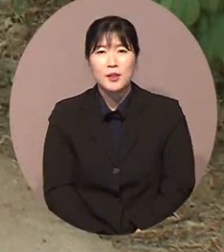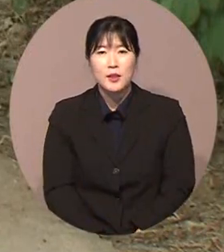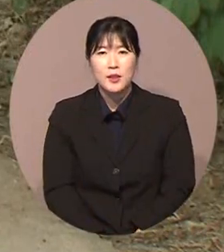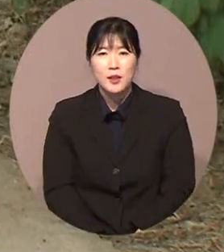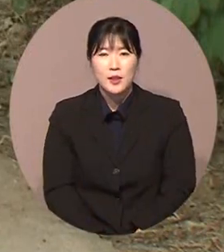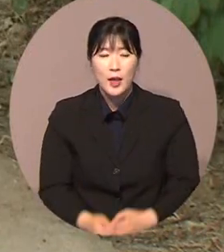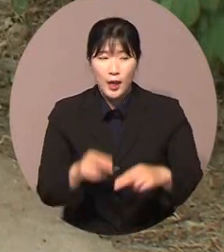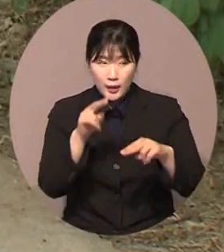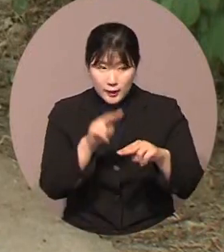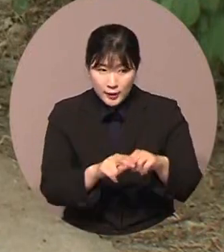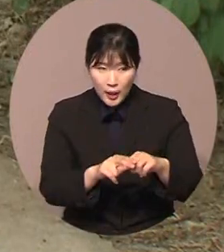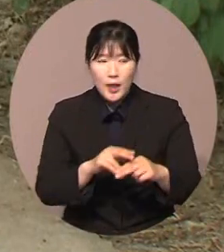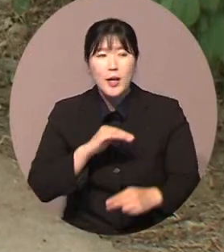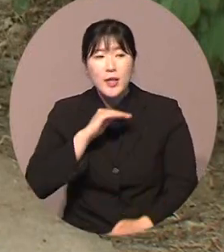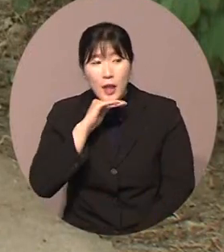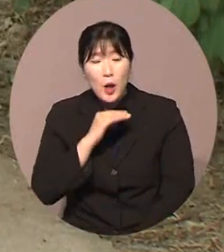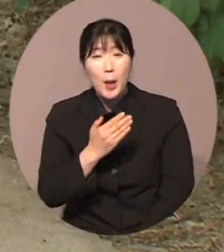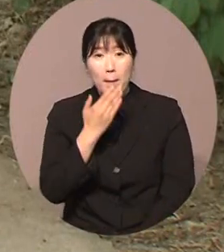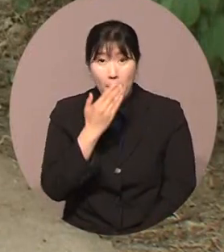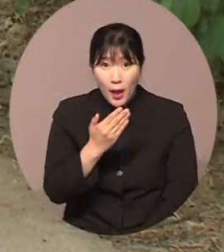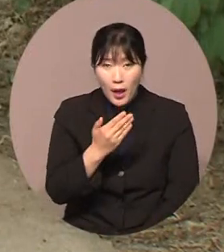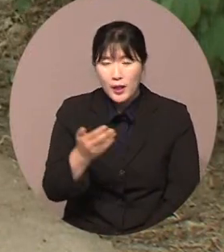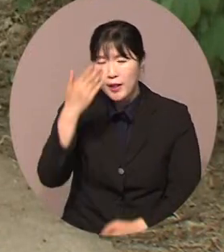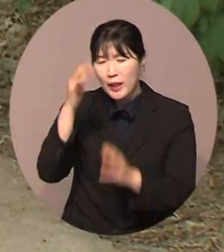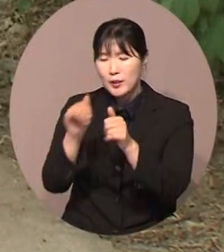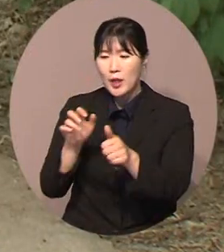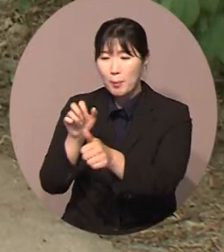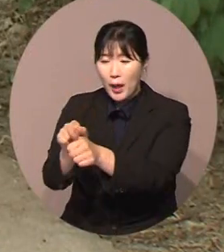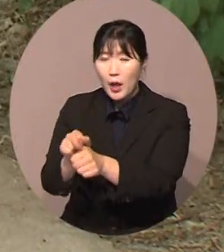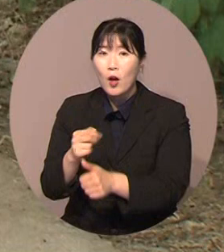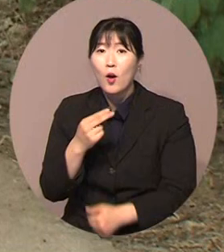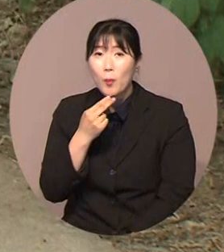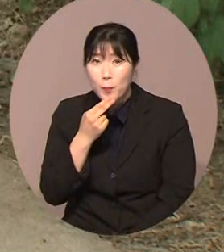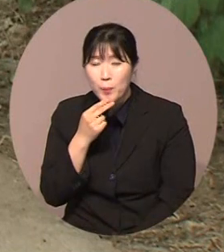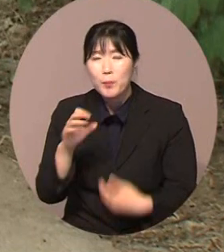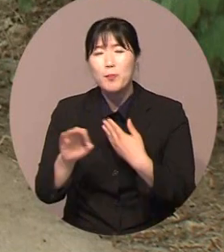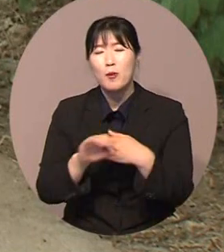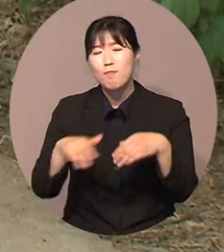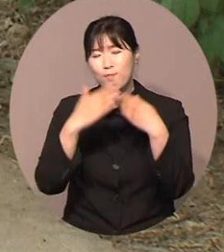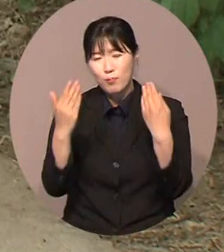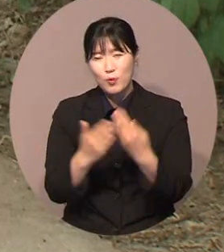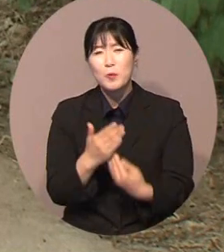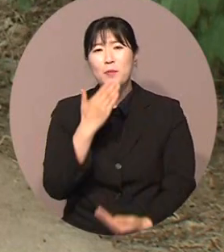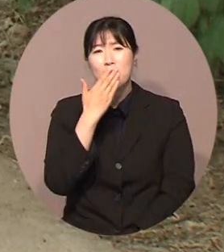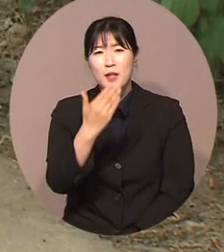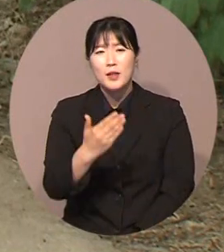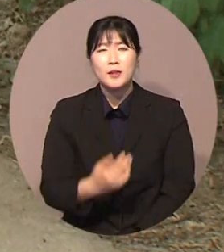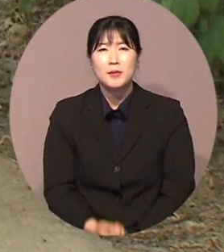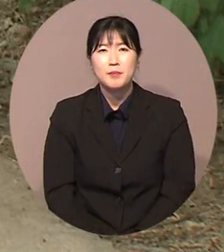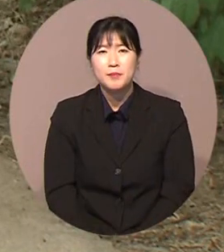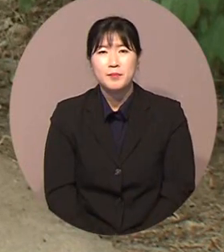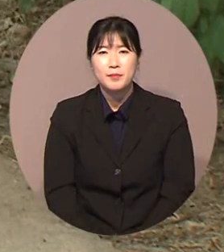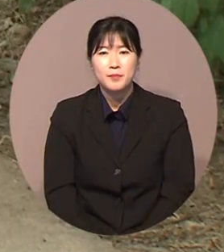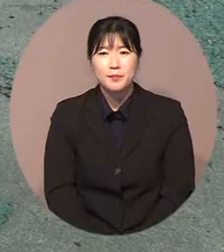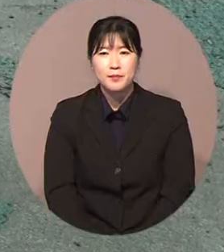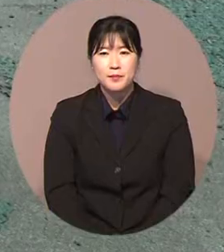이렇게 간단한 훈련이 가능하고 낯선 사람이나 개에게 공격적이지 않으면 누구나 반려견 순찰대에 지원할 수 있습니다.